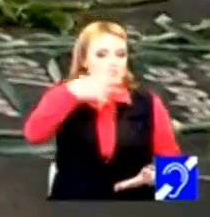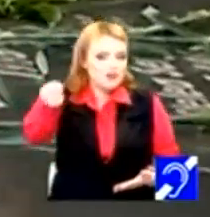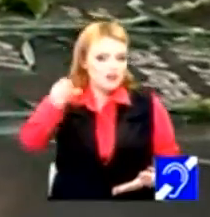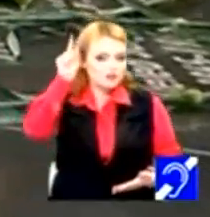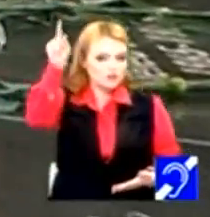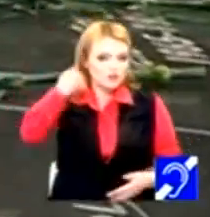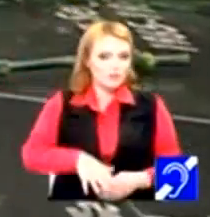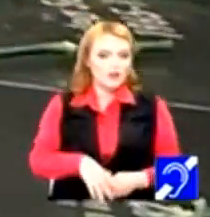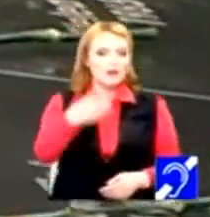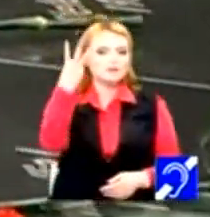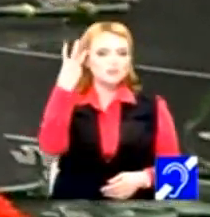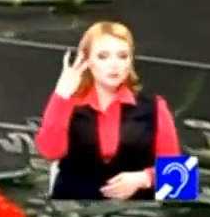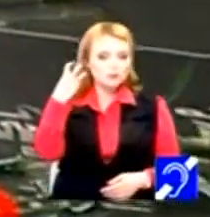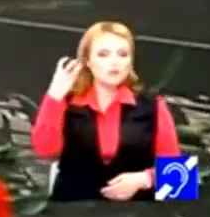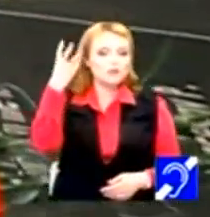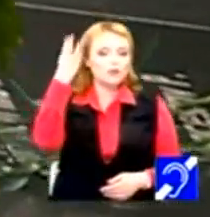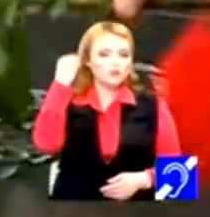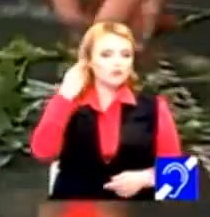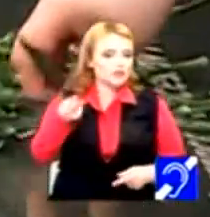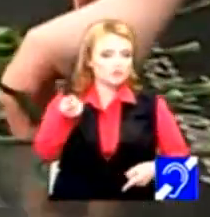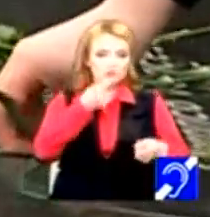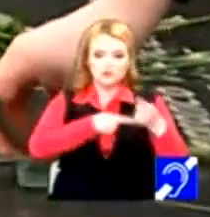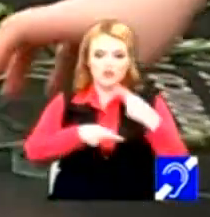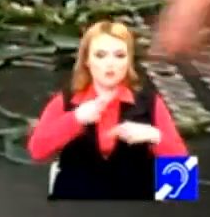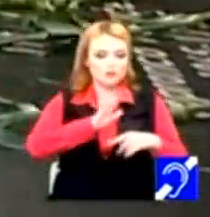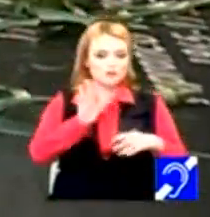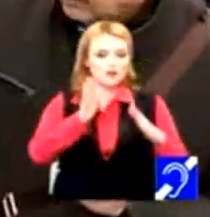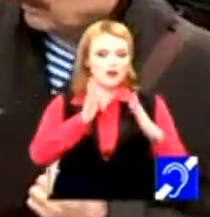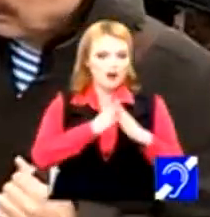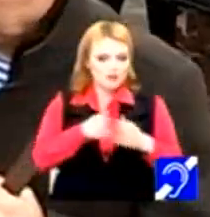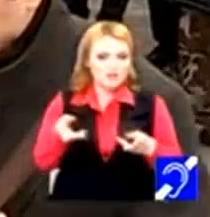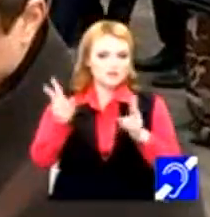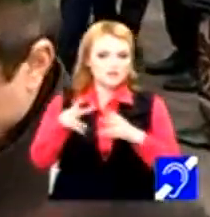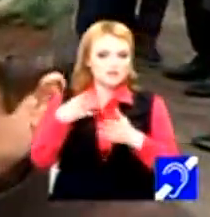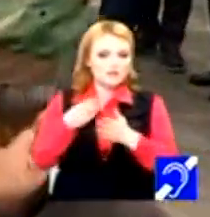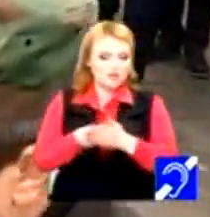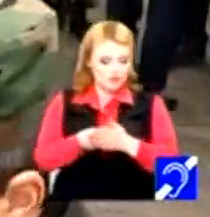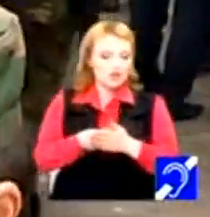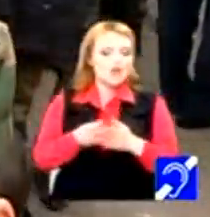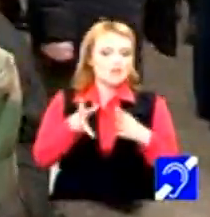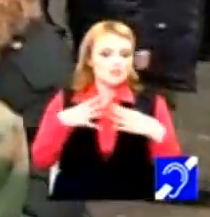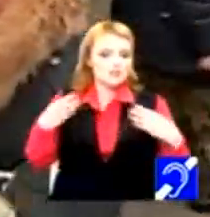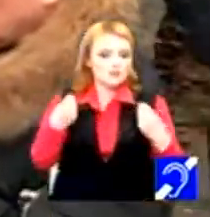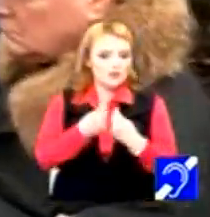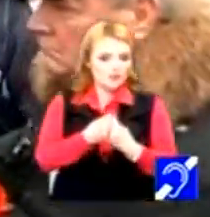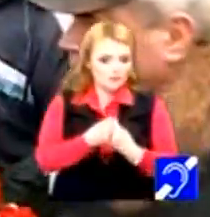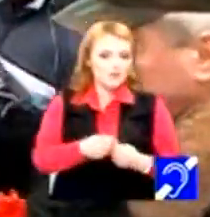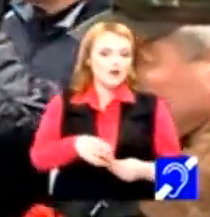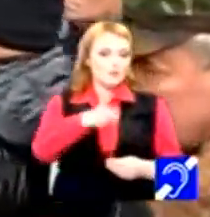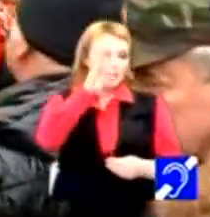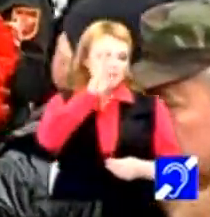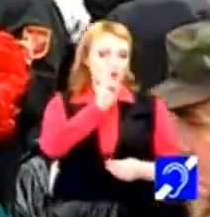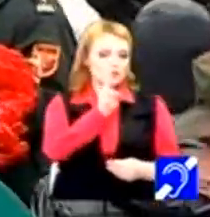de basarabeni nu s-au mai întors acasă, lăsând părinți și familii îndoliate pe viață. Constantin Munteanu și-a pierdut fratele